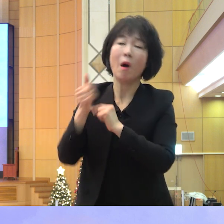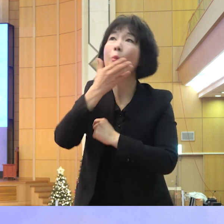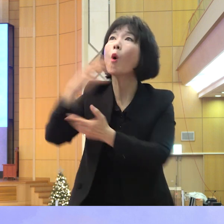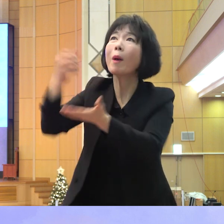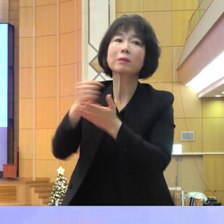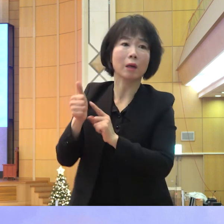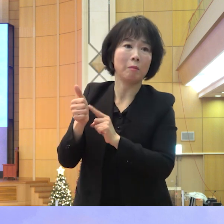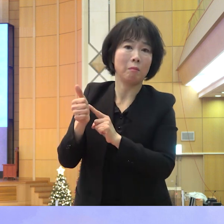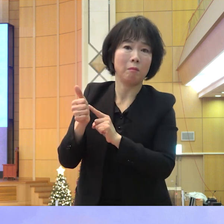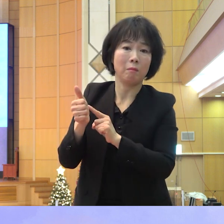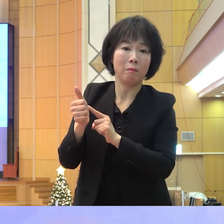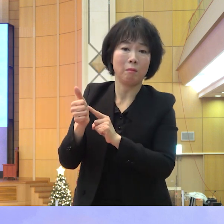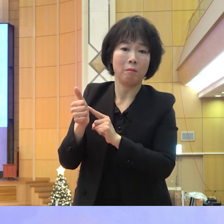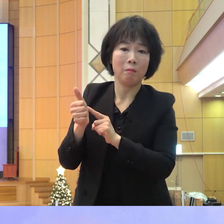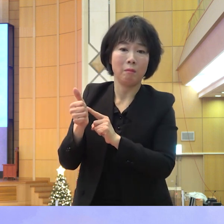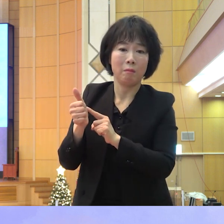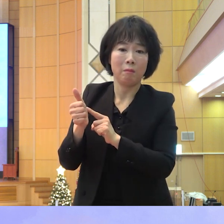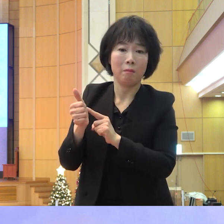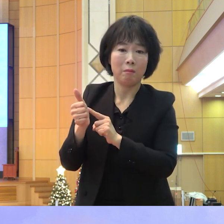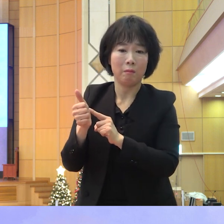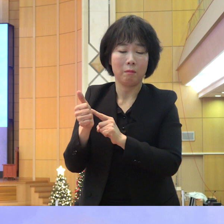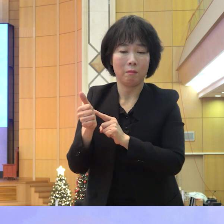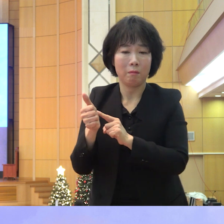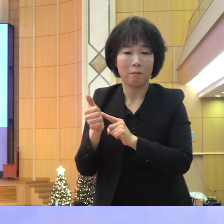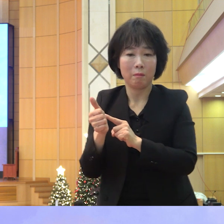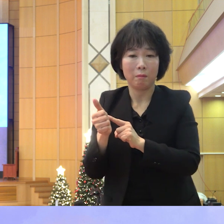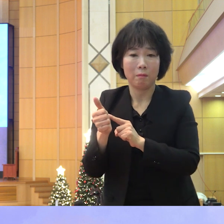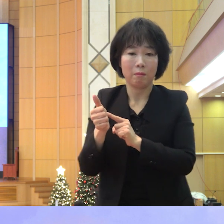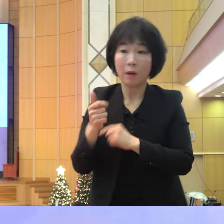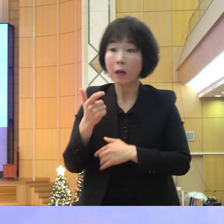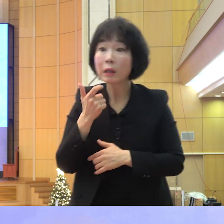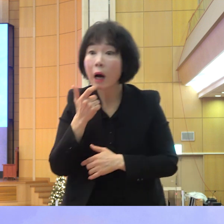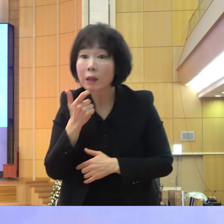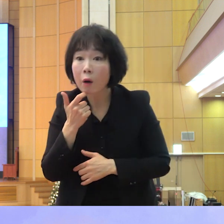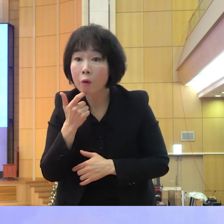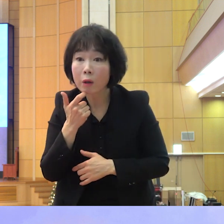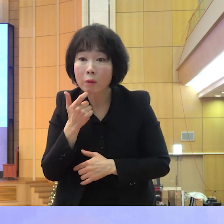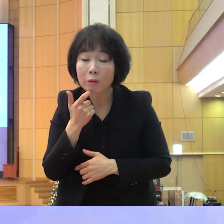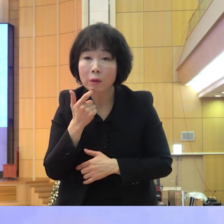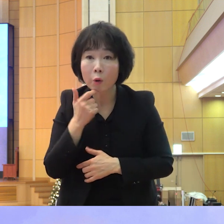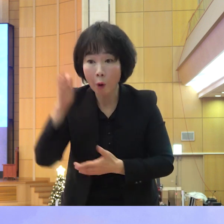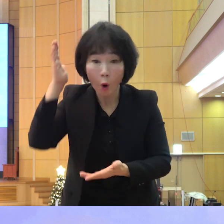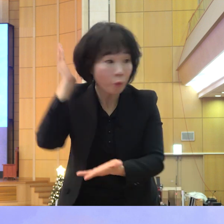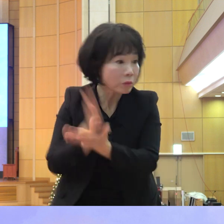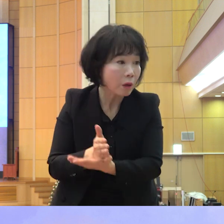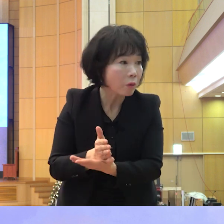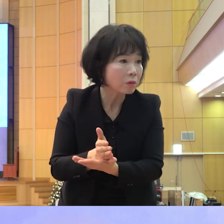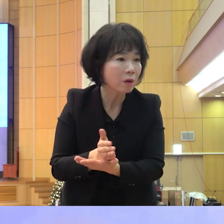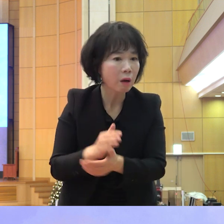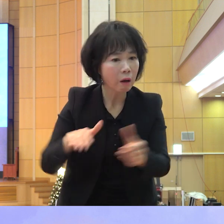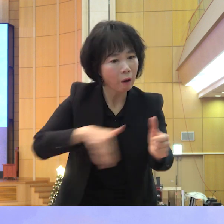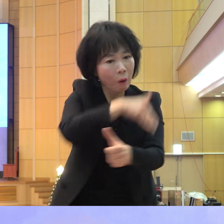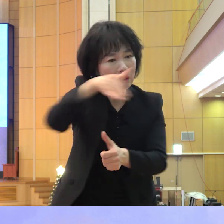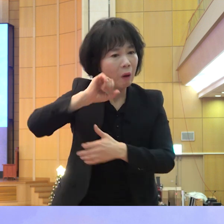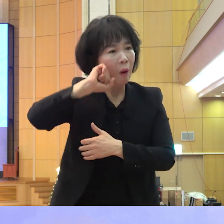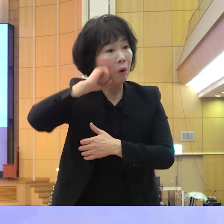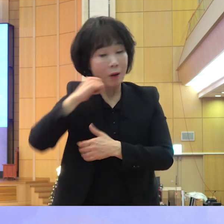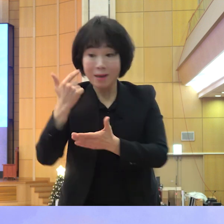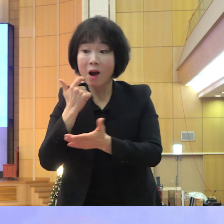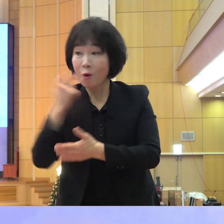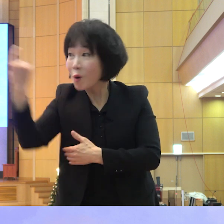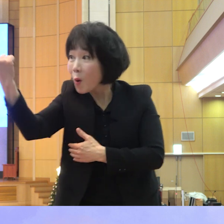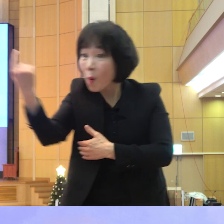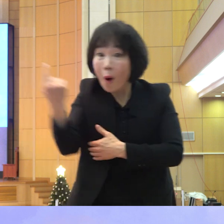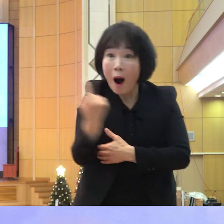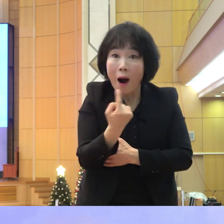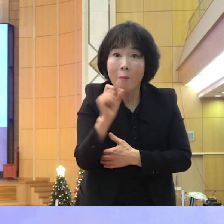사람이라 그 집에 야곱이가 없을 때는 좀 뭐랄까 좀 어렵게 살았는데 야곱이가 그